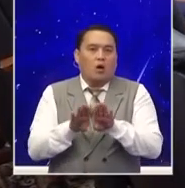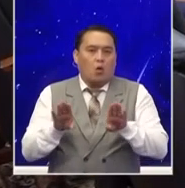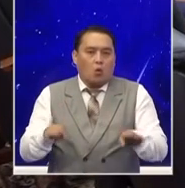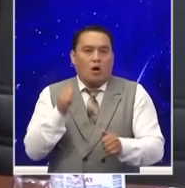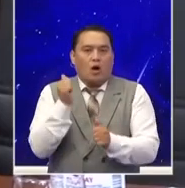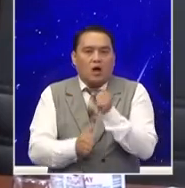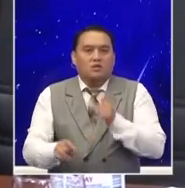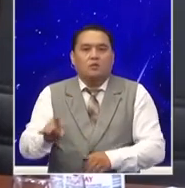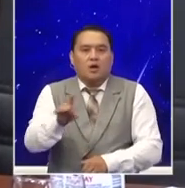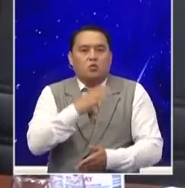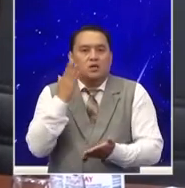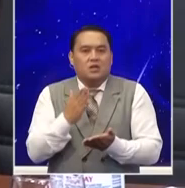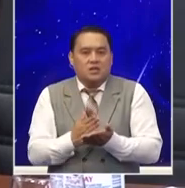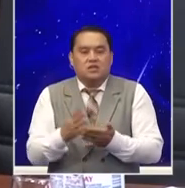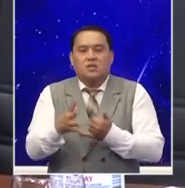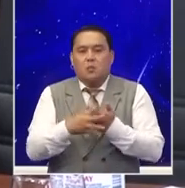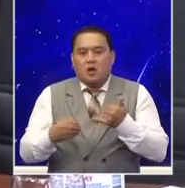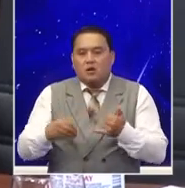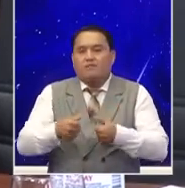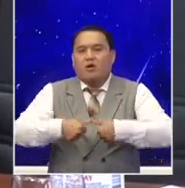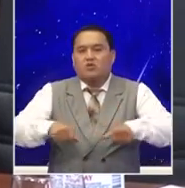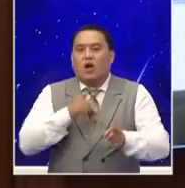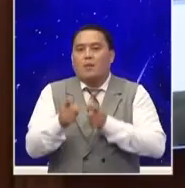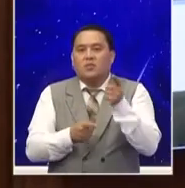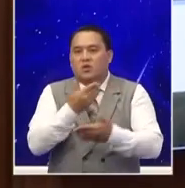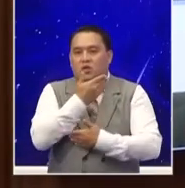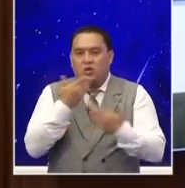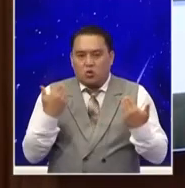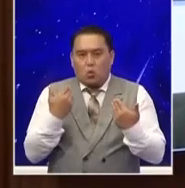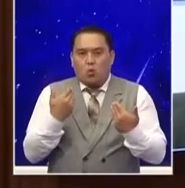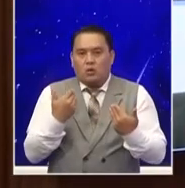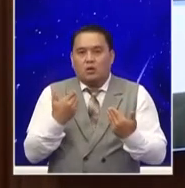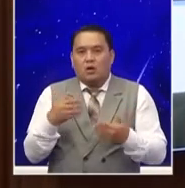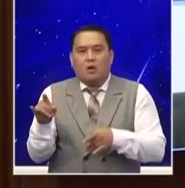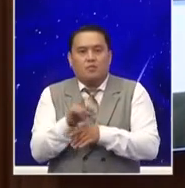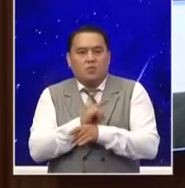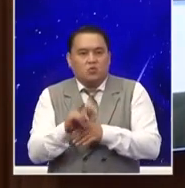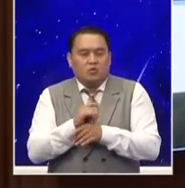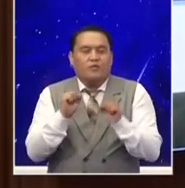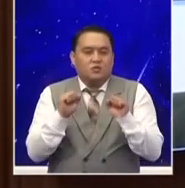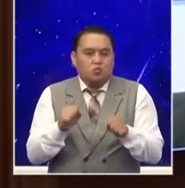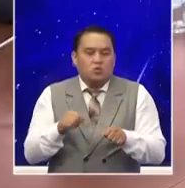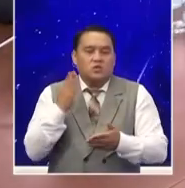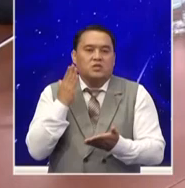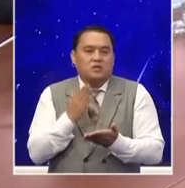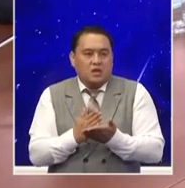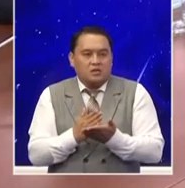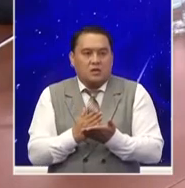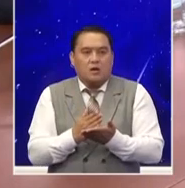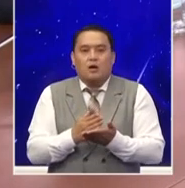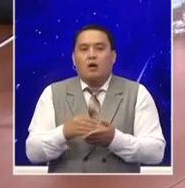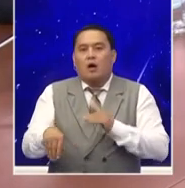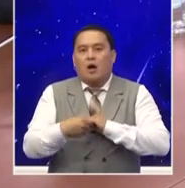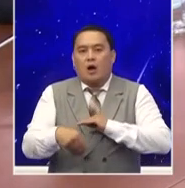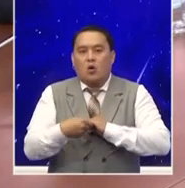есть в каждом районе. Состав земельных комиссий не обновляется, в результате нет прозрачности ее деятельности. В свою очередь Амандык Баталов назвал